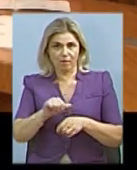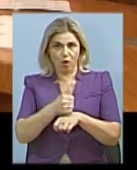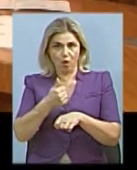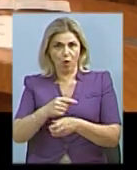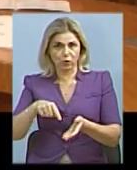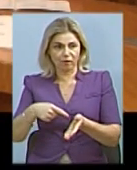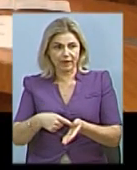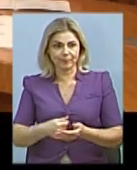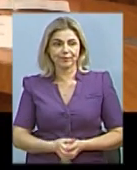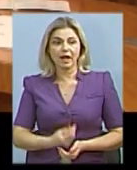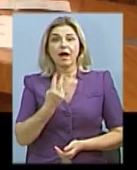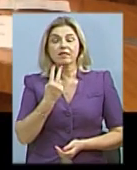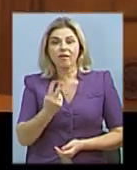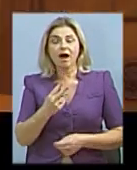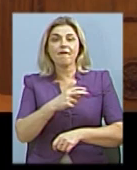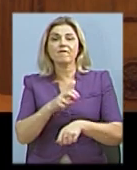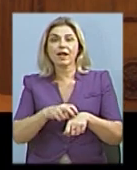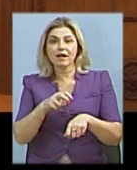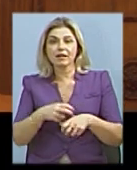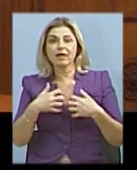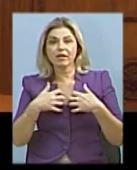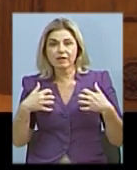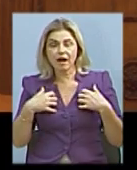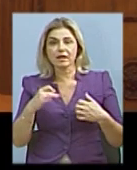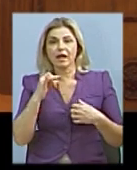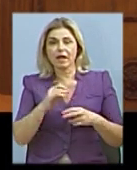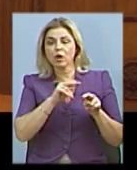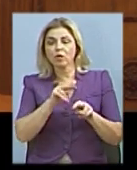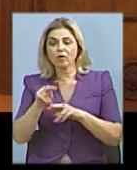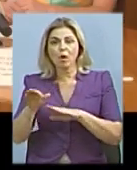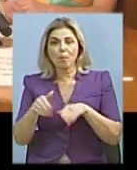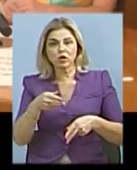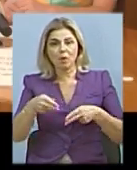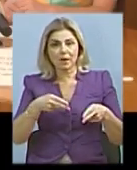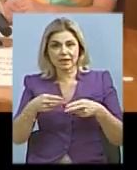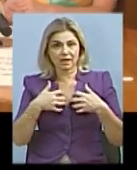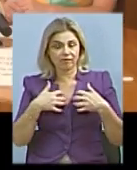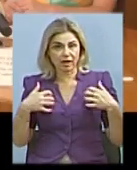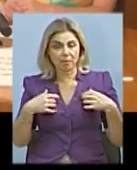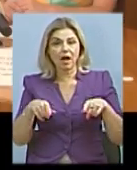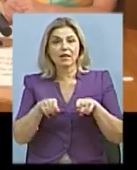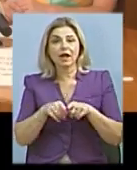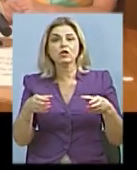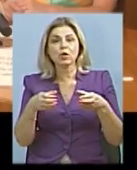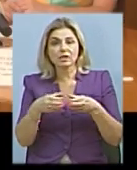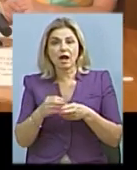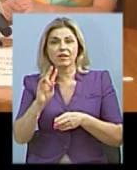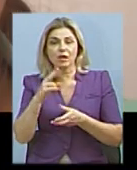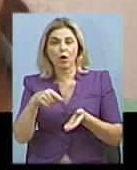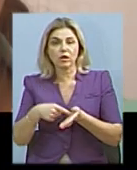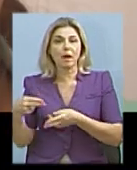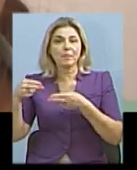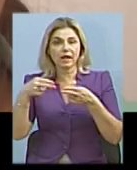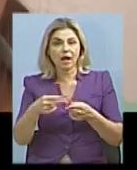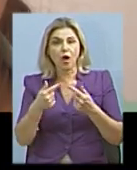Два ловці, два ветеринари, адміністратор та доглядач за післяопераційними тваринами. У такому складі до Миколаєва приїхала організація